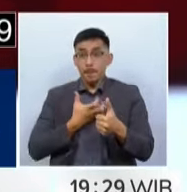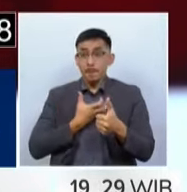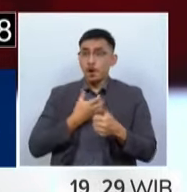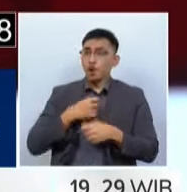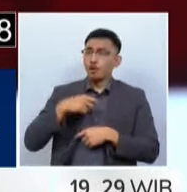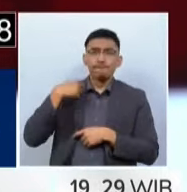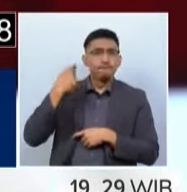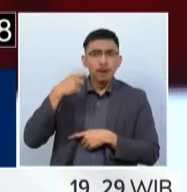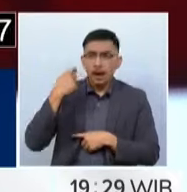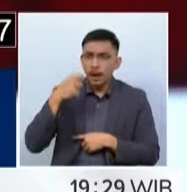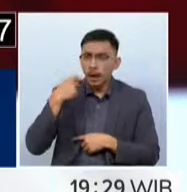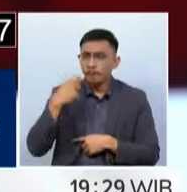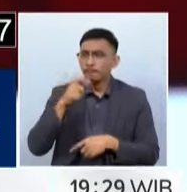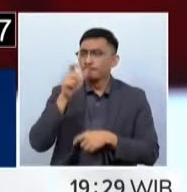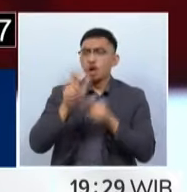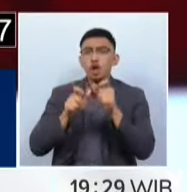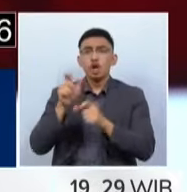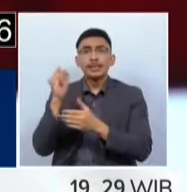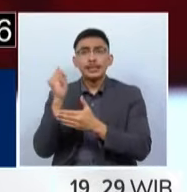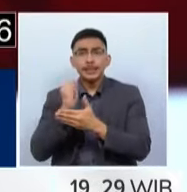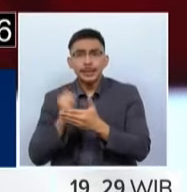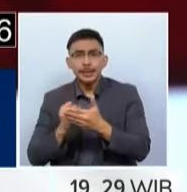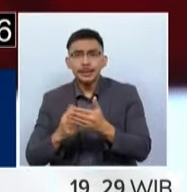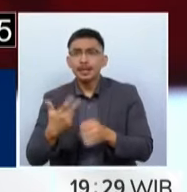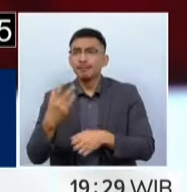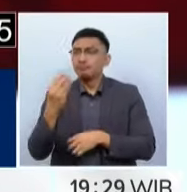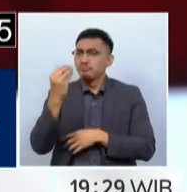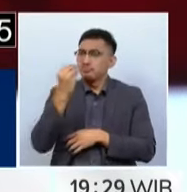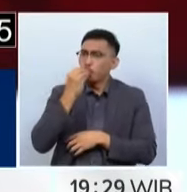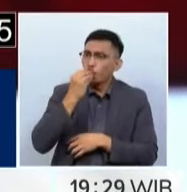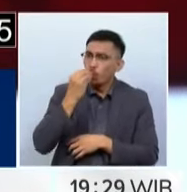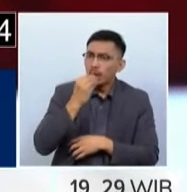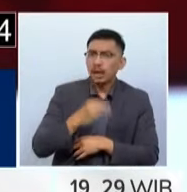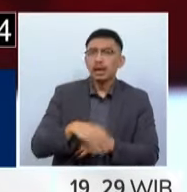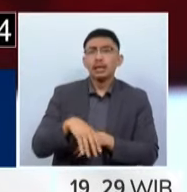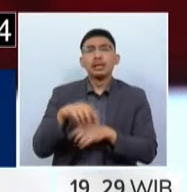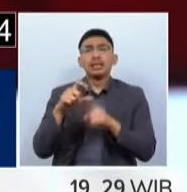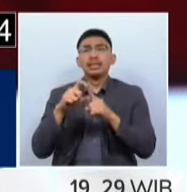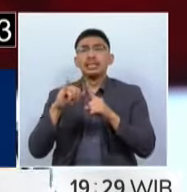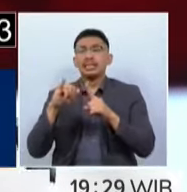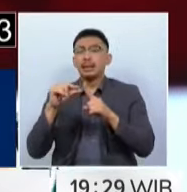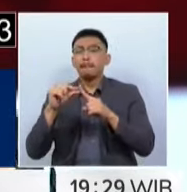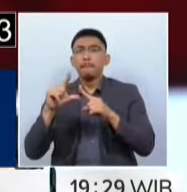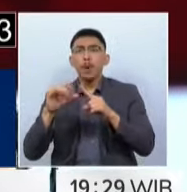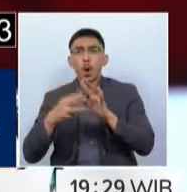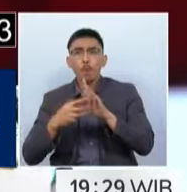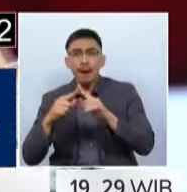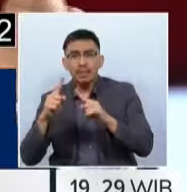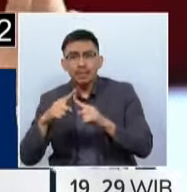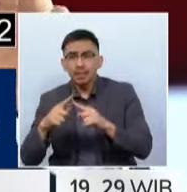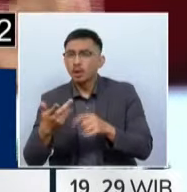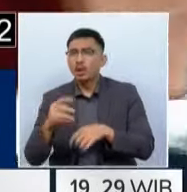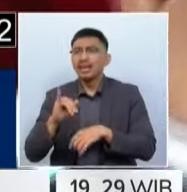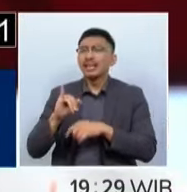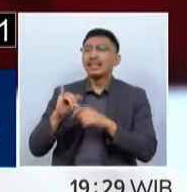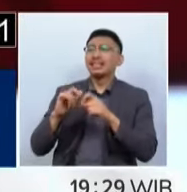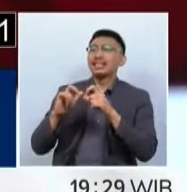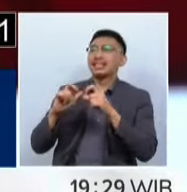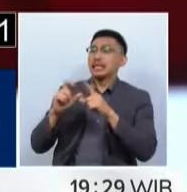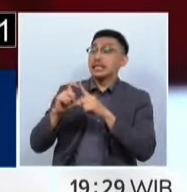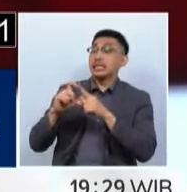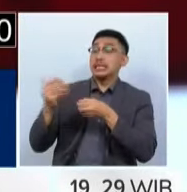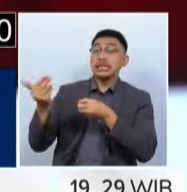kuliner kita diplomati kita para diaspora kita menjadi fenomena